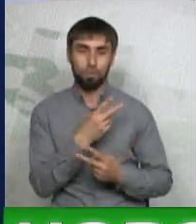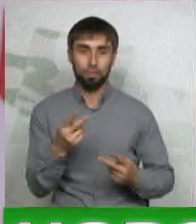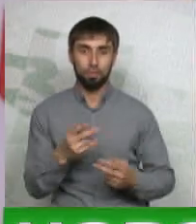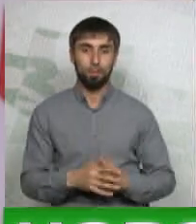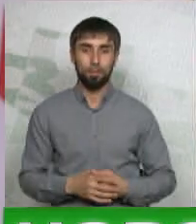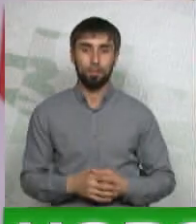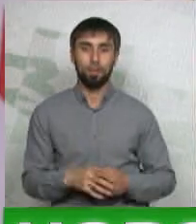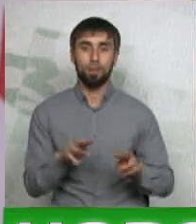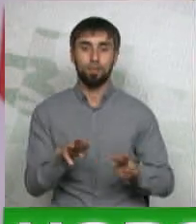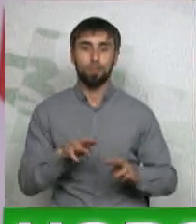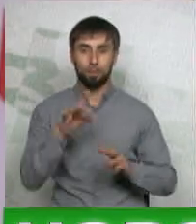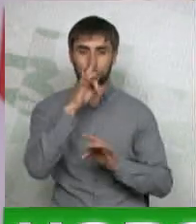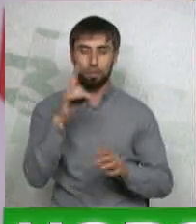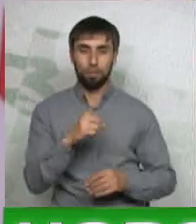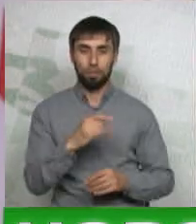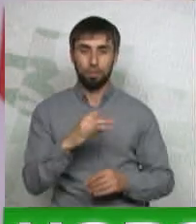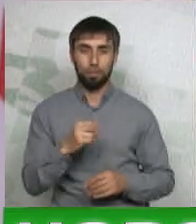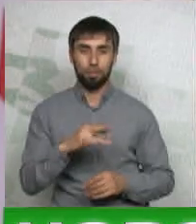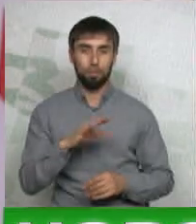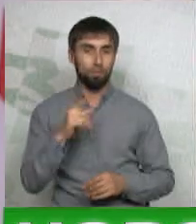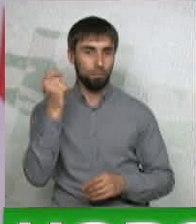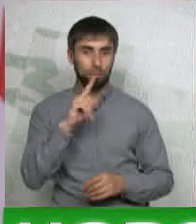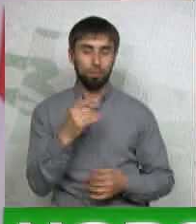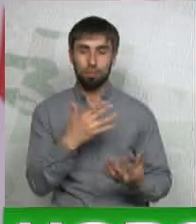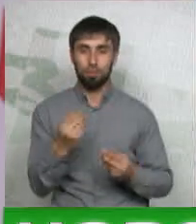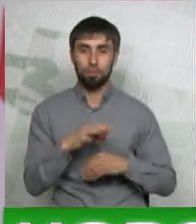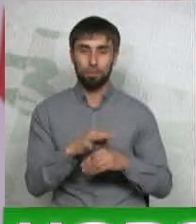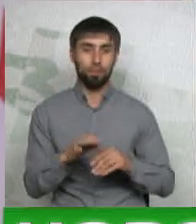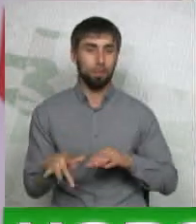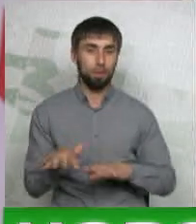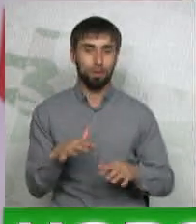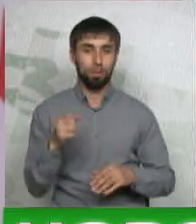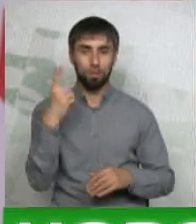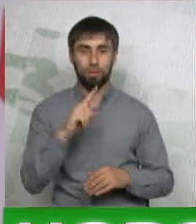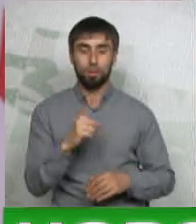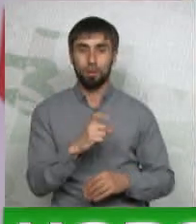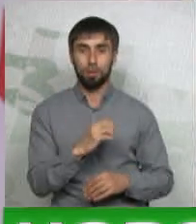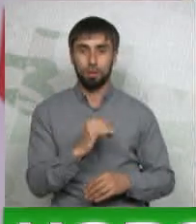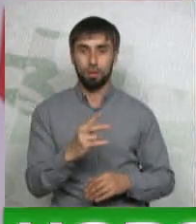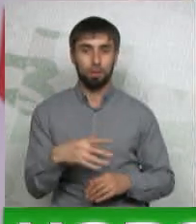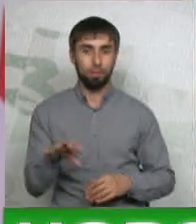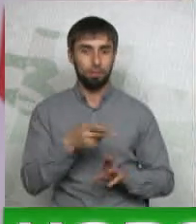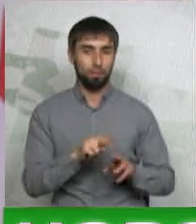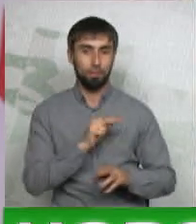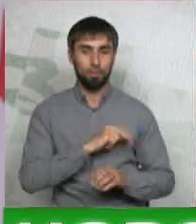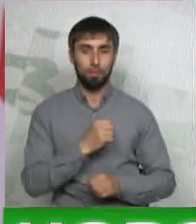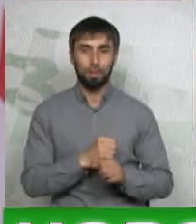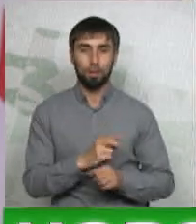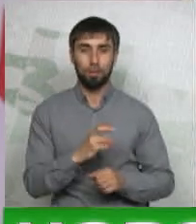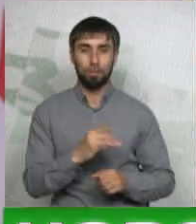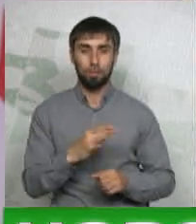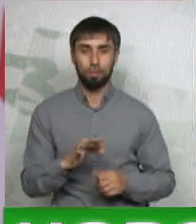красоты. Министр культуры Залина Альянова, узнав, что сегодня проводится мероприятие, узнав, что Хасан все эти работы делает